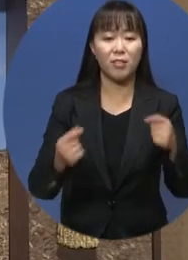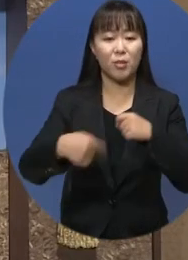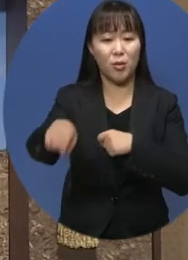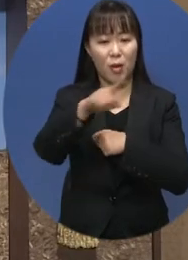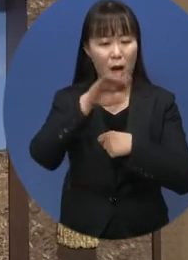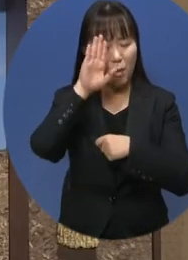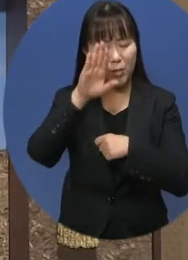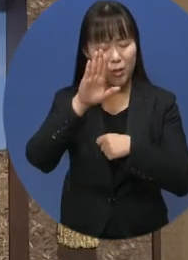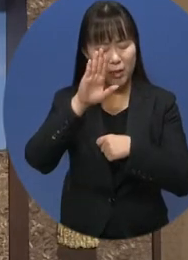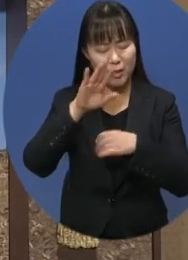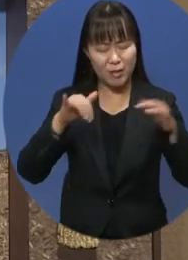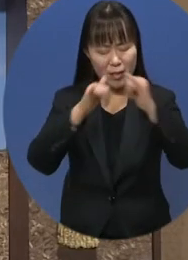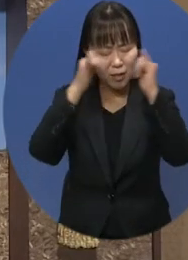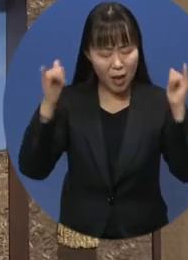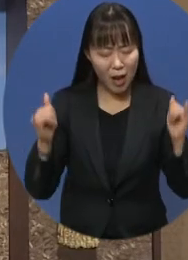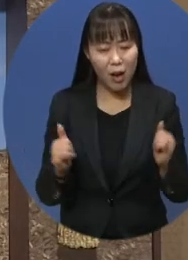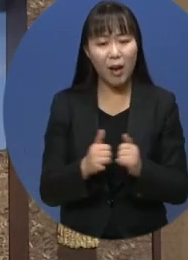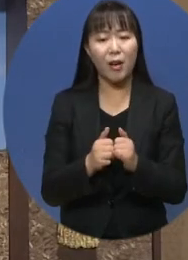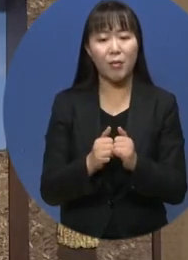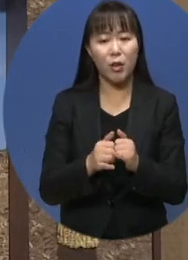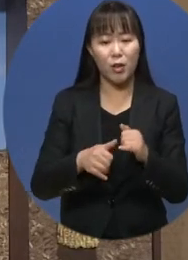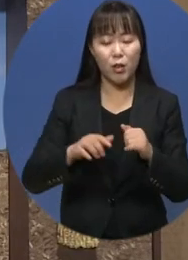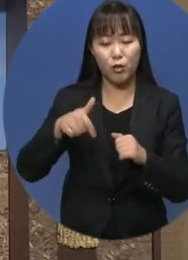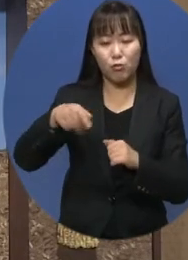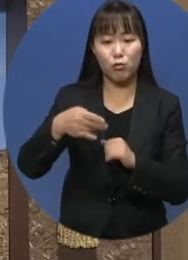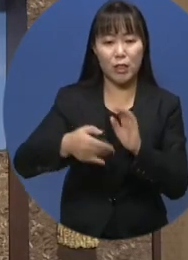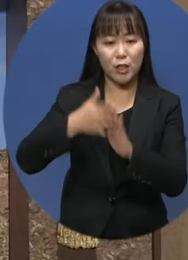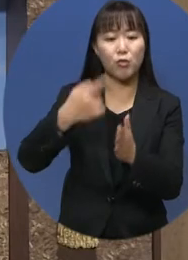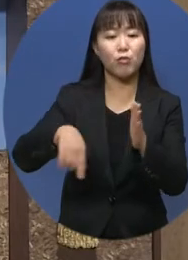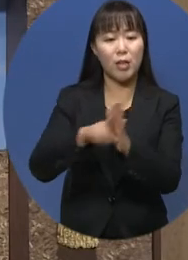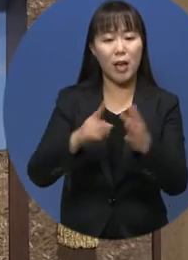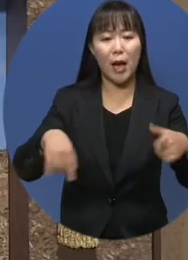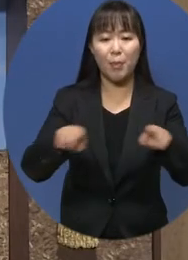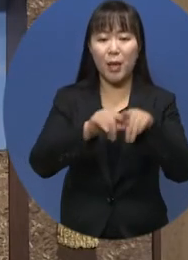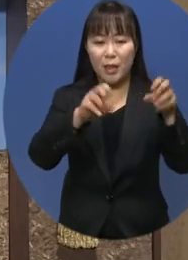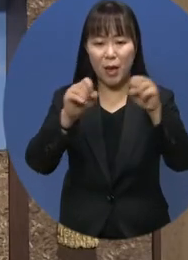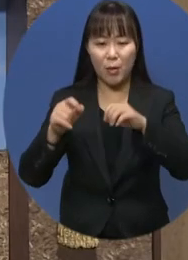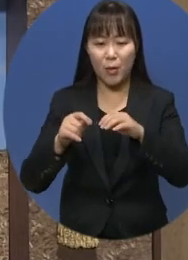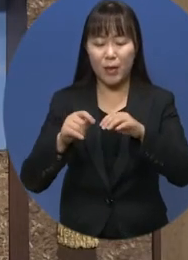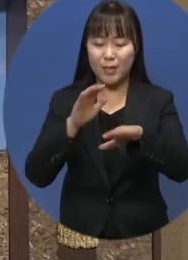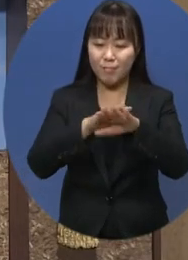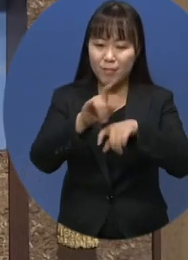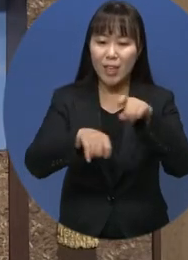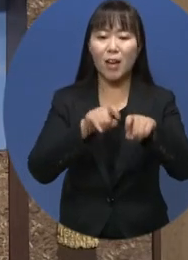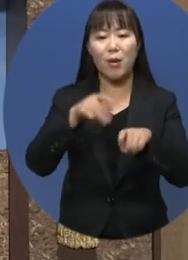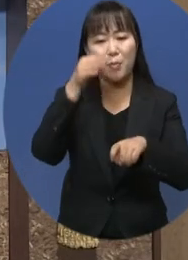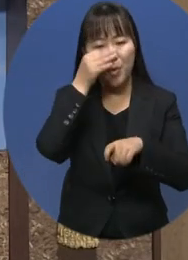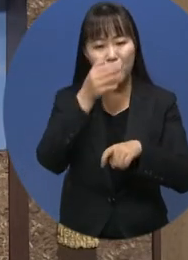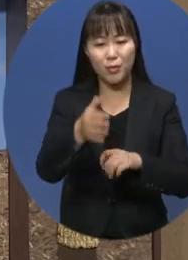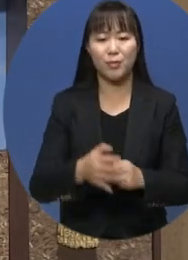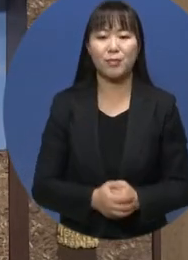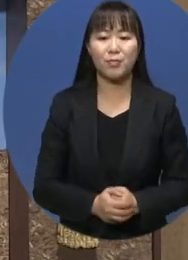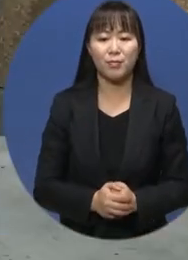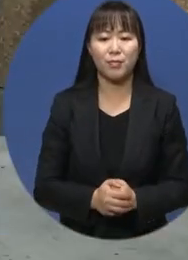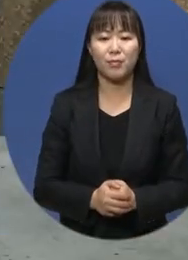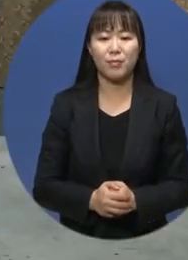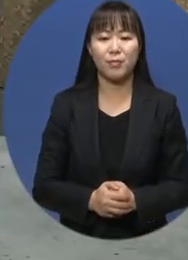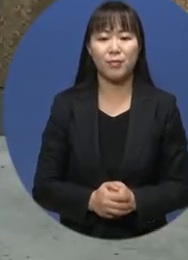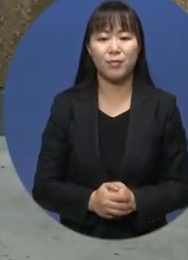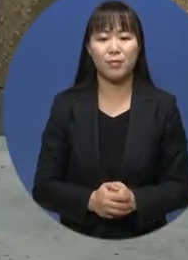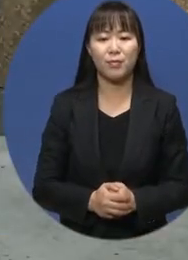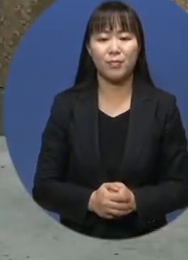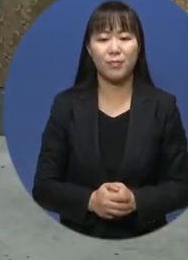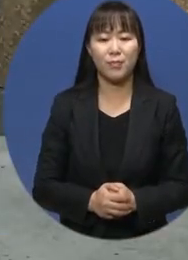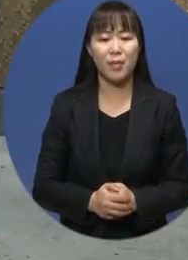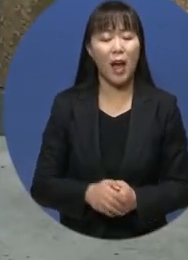앞으로의 우리 미래의 사회를 위해서 구리시 를 위해서 함께 이야기하고 되어 하고 실천한다 이거 보여주는 그렇죠 4 그렇기